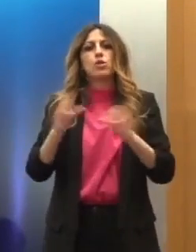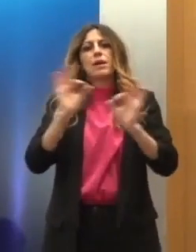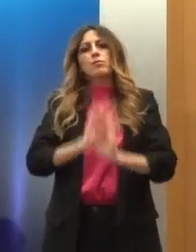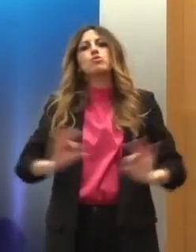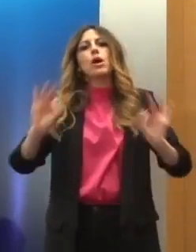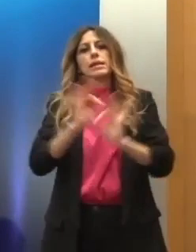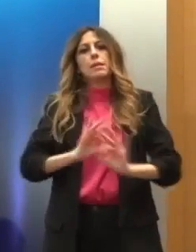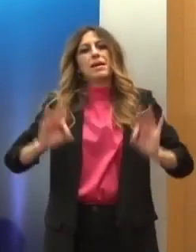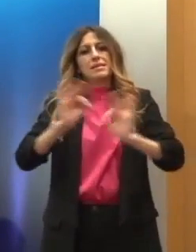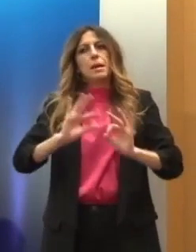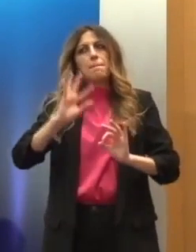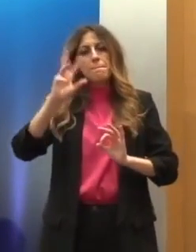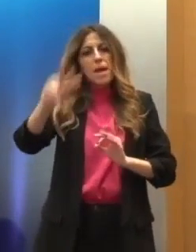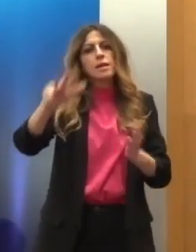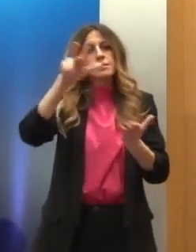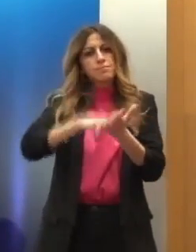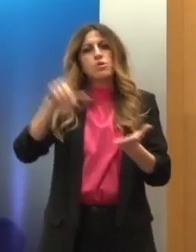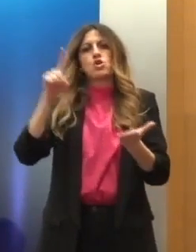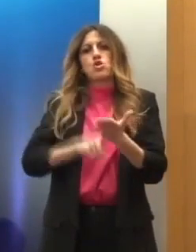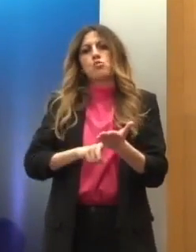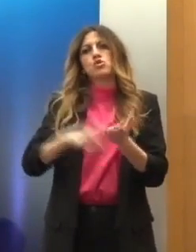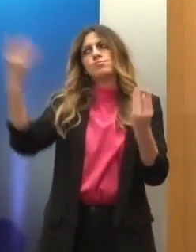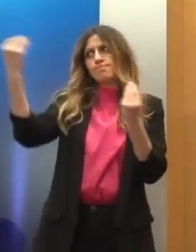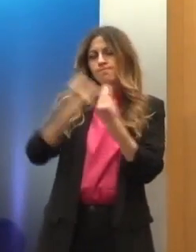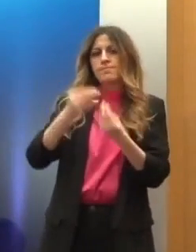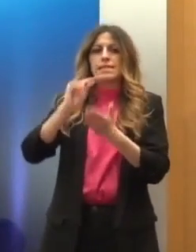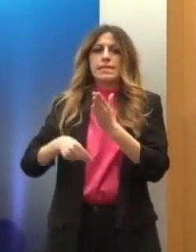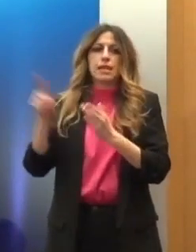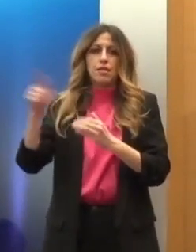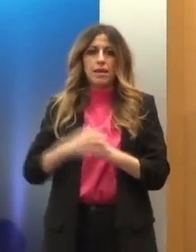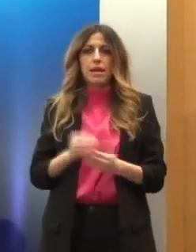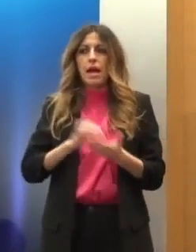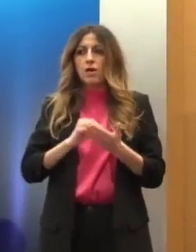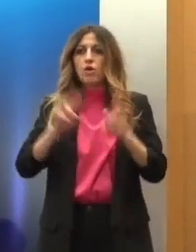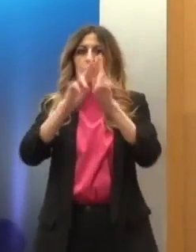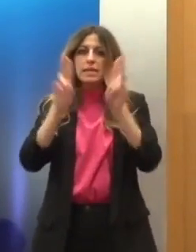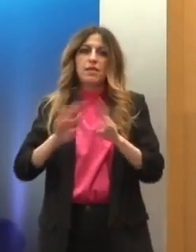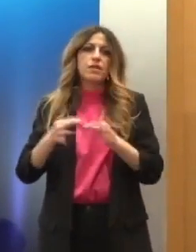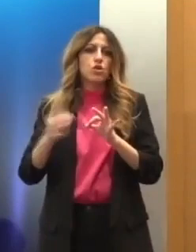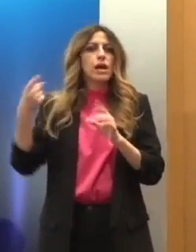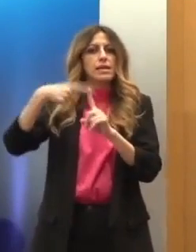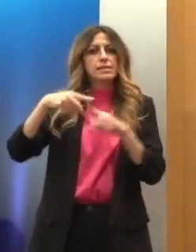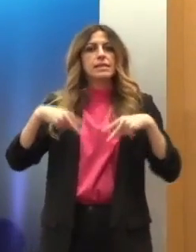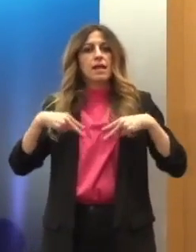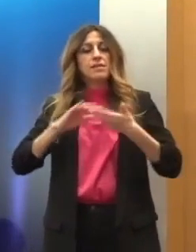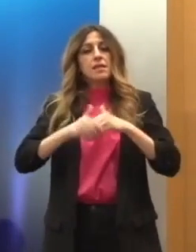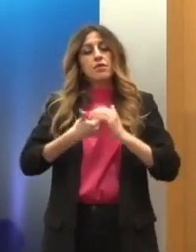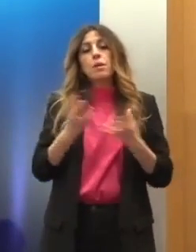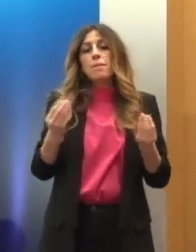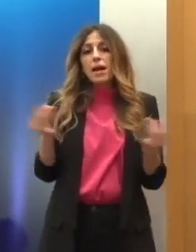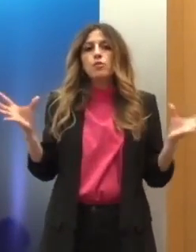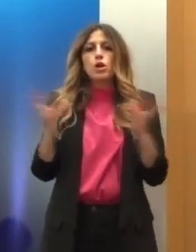και εφαρμοστικού νόμου της εν λόγω συνθήκης. Επίσης, μεγάλο ήταν το ενδιαφέρον των διεθνών οργάνων και κρατών για τα εθνικά σχέδια